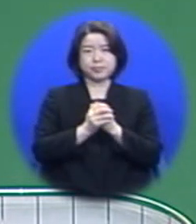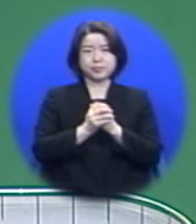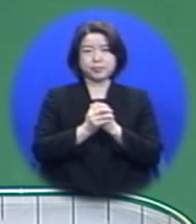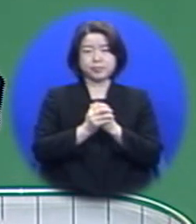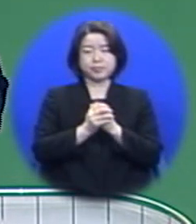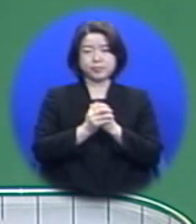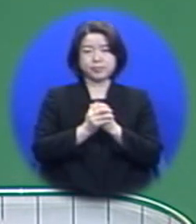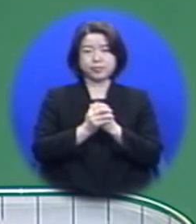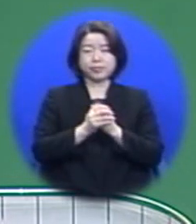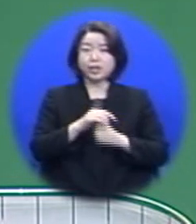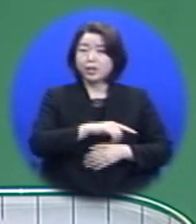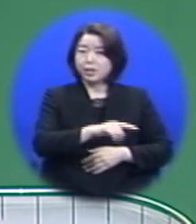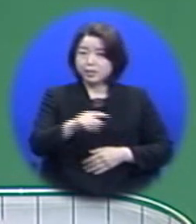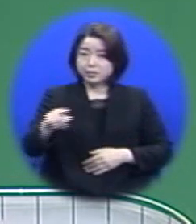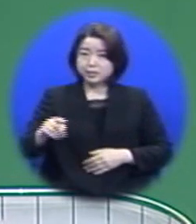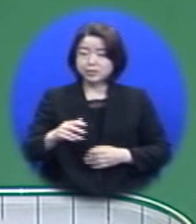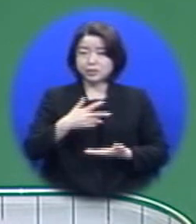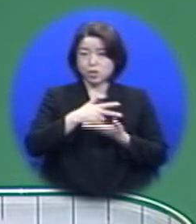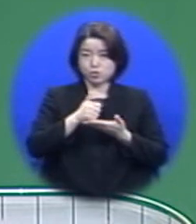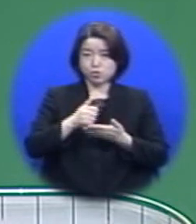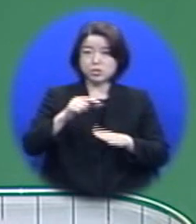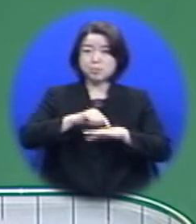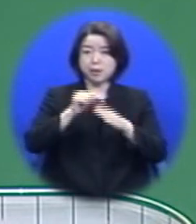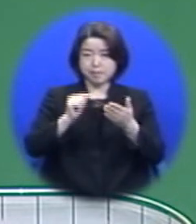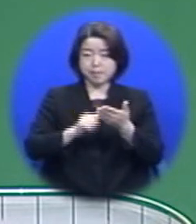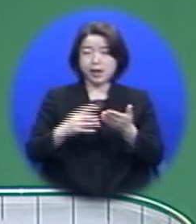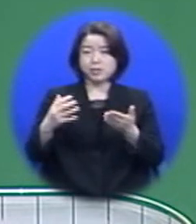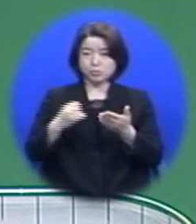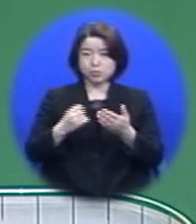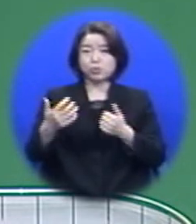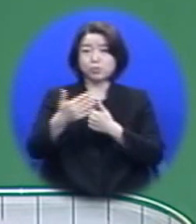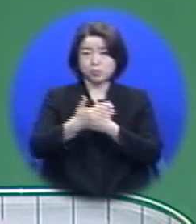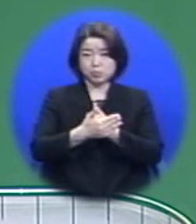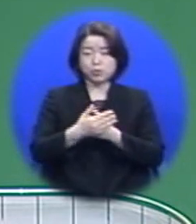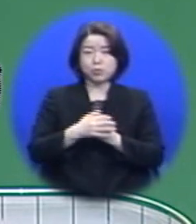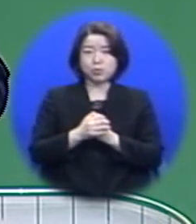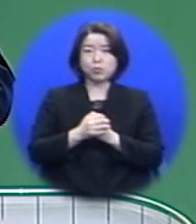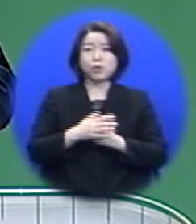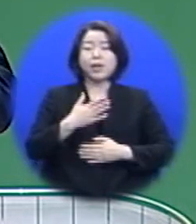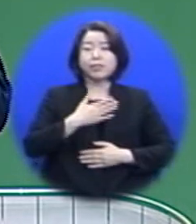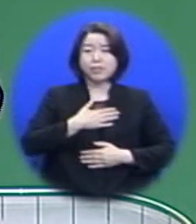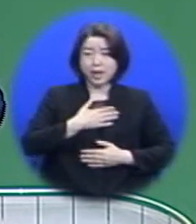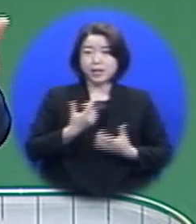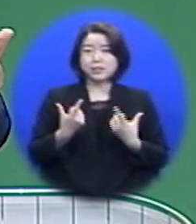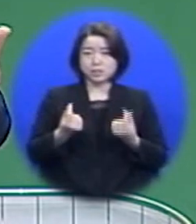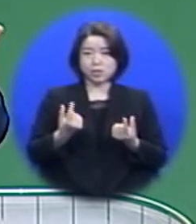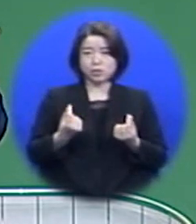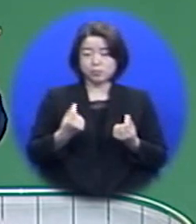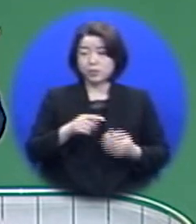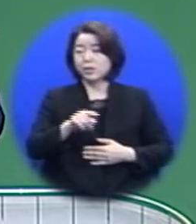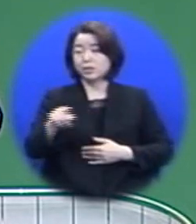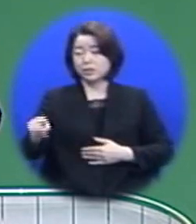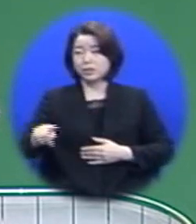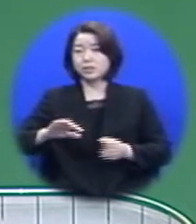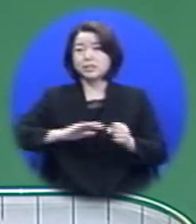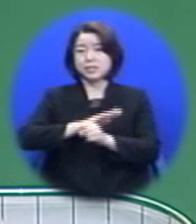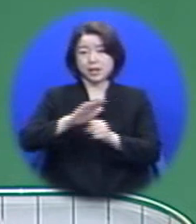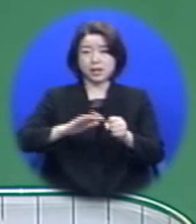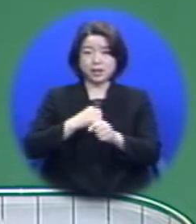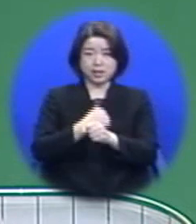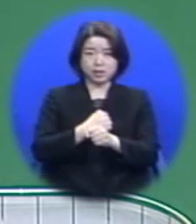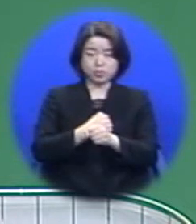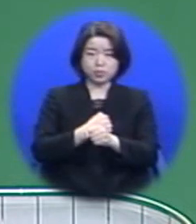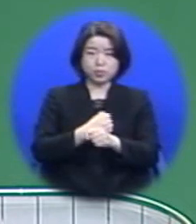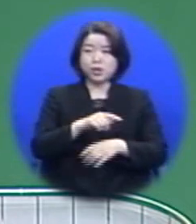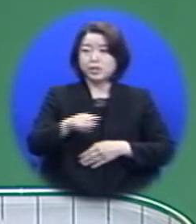사람 그들을 주님의 마음으로 품고 나인 것처럼 그를 사랑하고